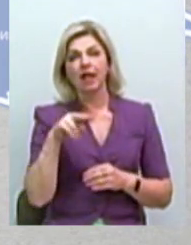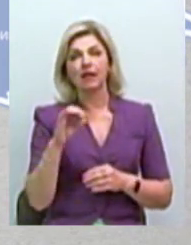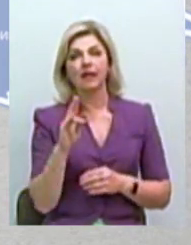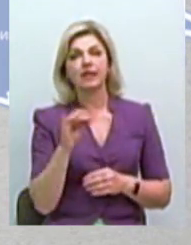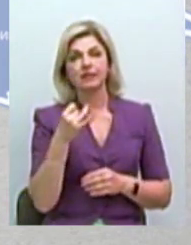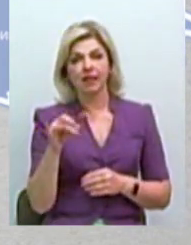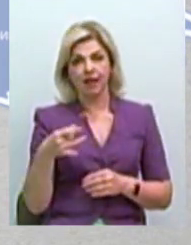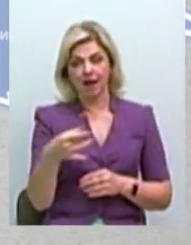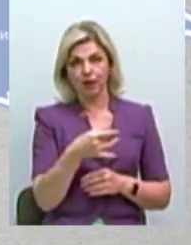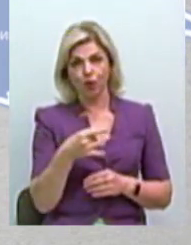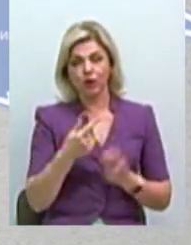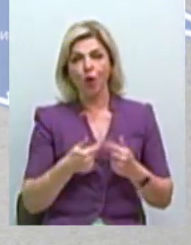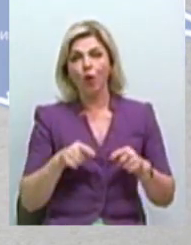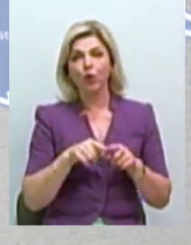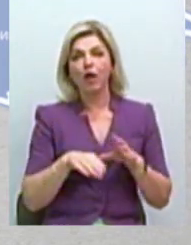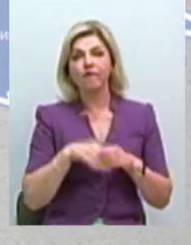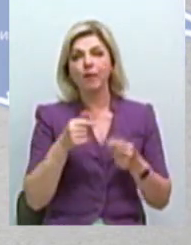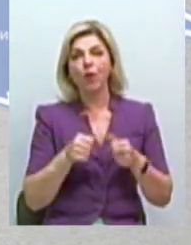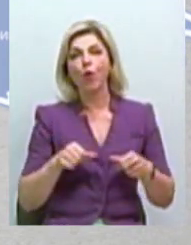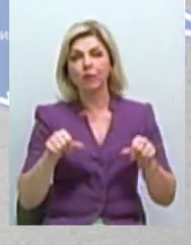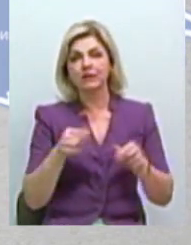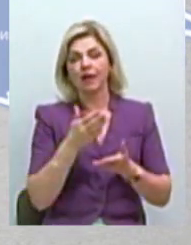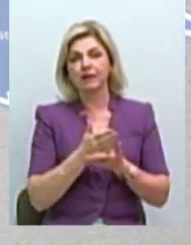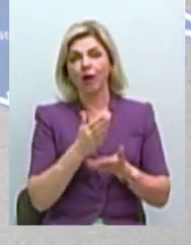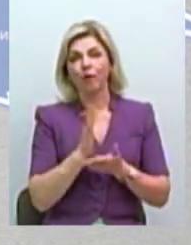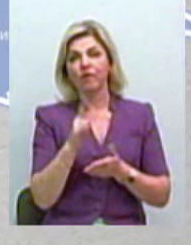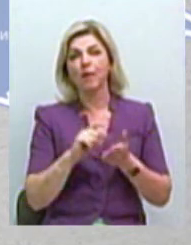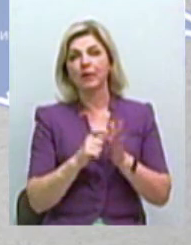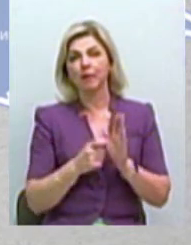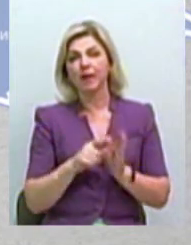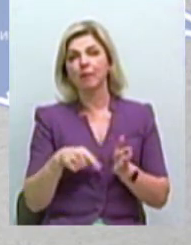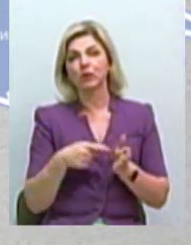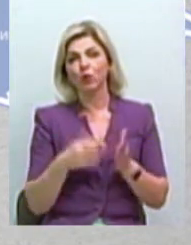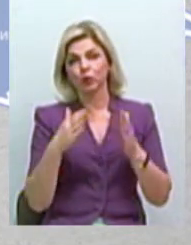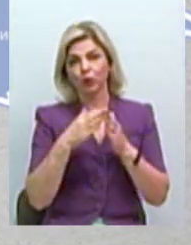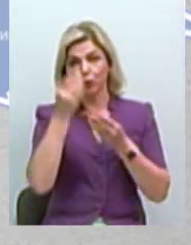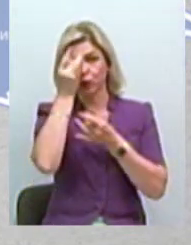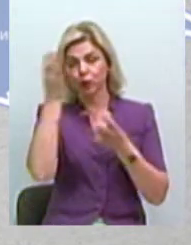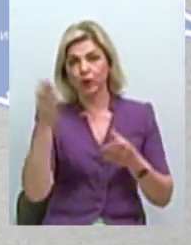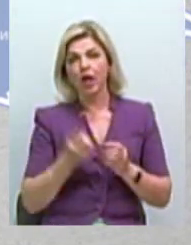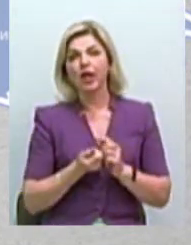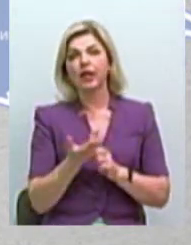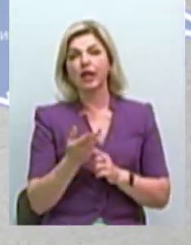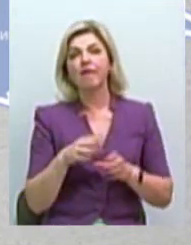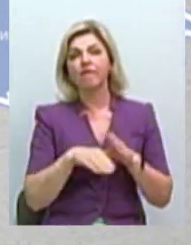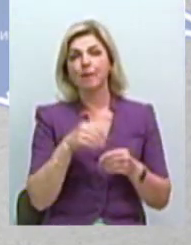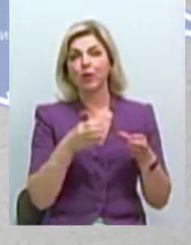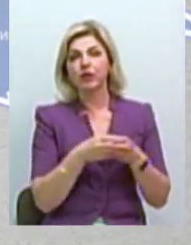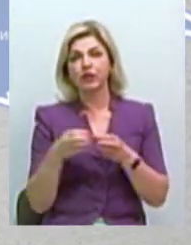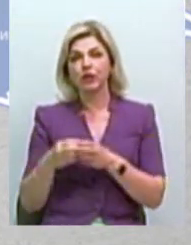райони. Окружна виборча комісія розташована в приміщенні міського будинку культури. Кількість виборчих дільниць